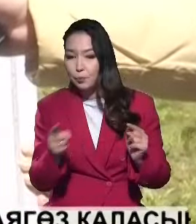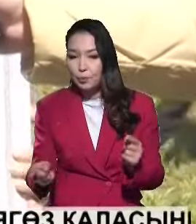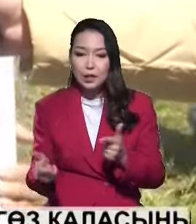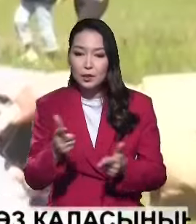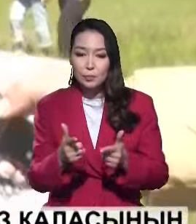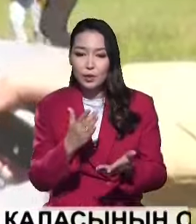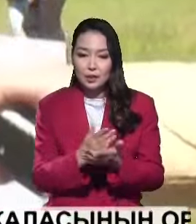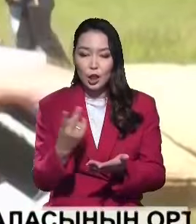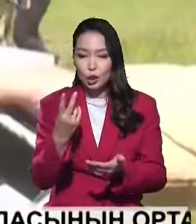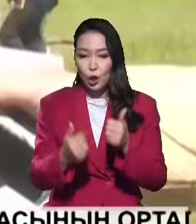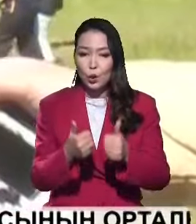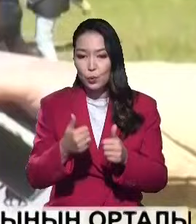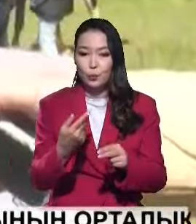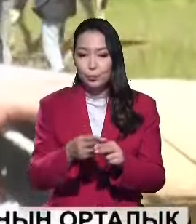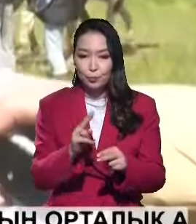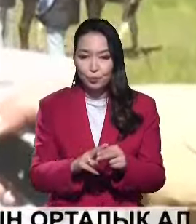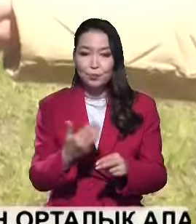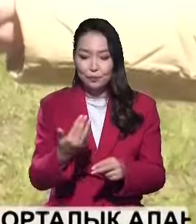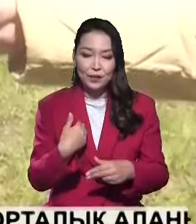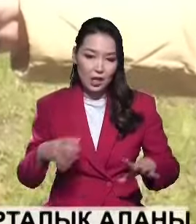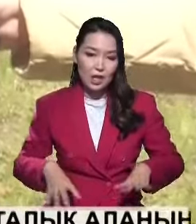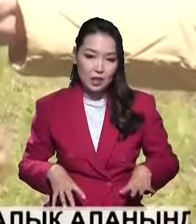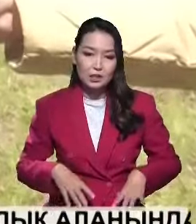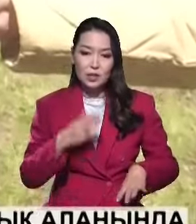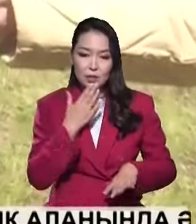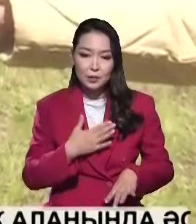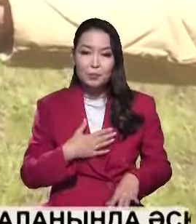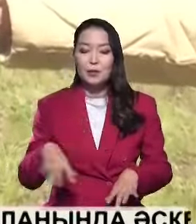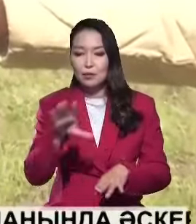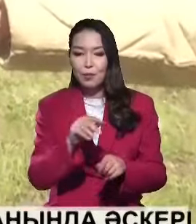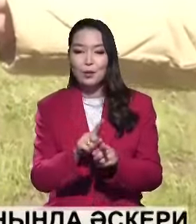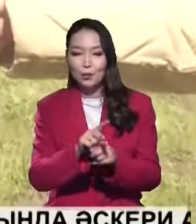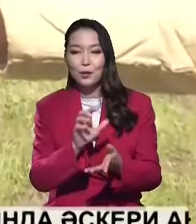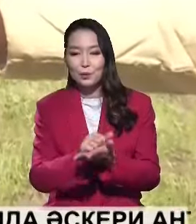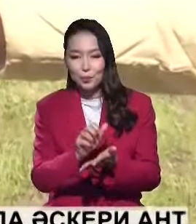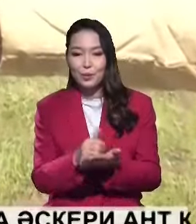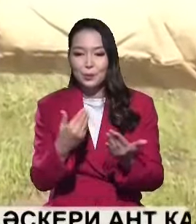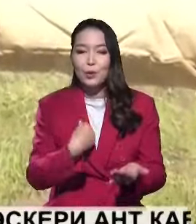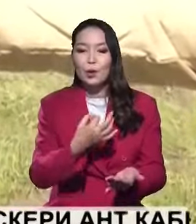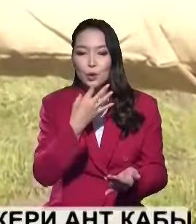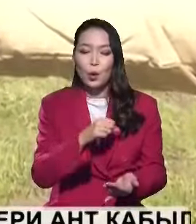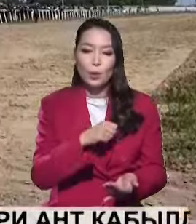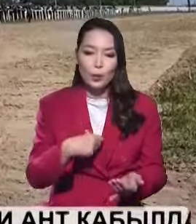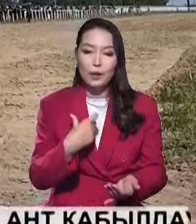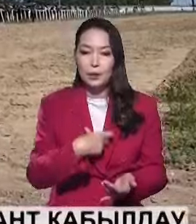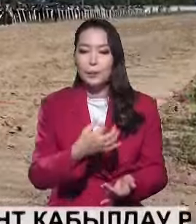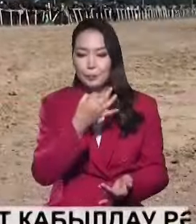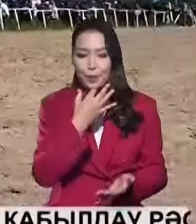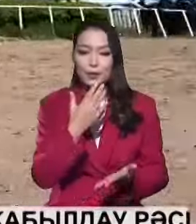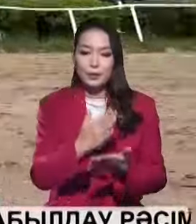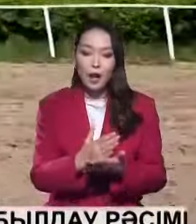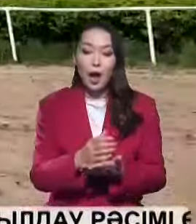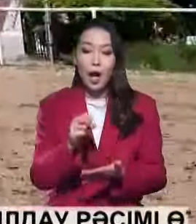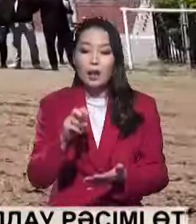келдім, екінші орын алдым. Өзіме жақын аттар жақсы көрем. Бала кезден айналсам, сосын сол үшін ұнатам, өзім түсінет, тыңдайды. Аламан бәйге